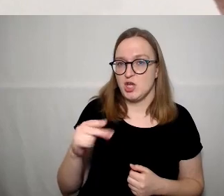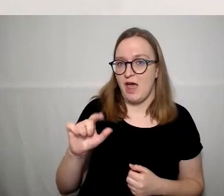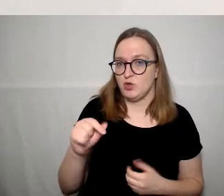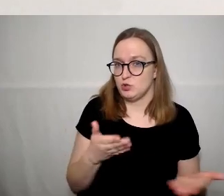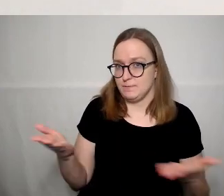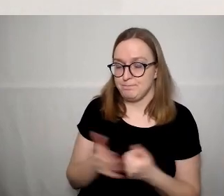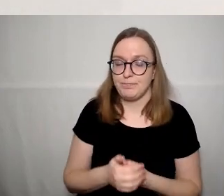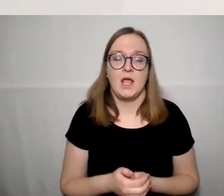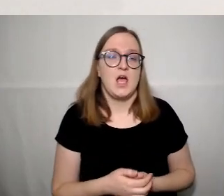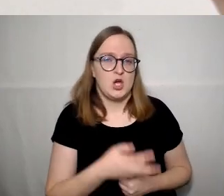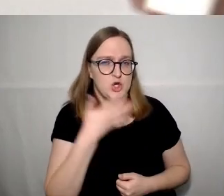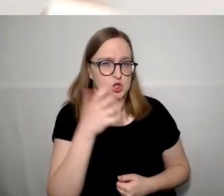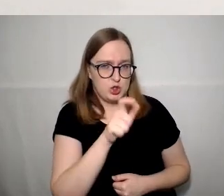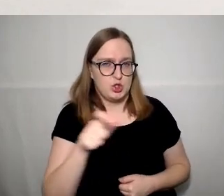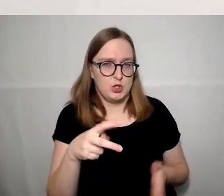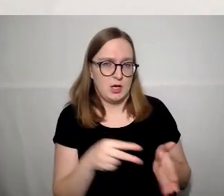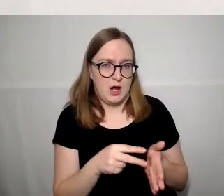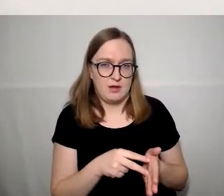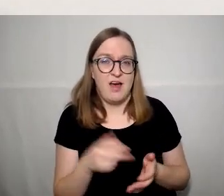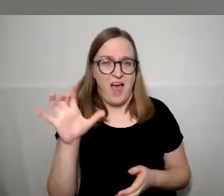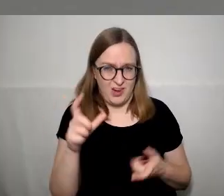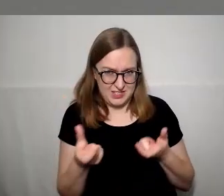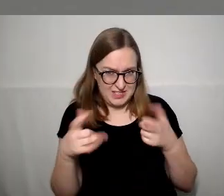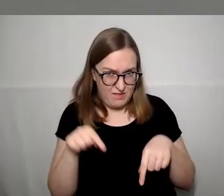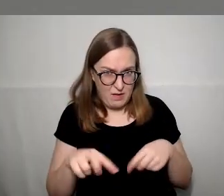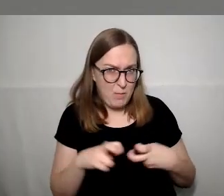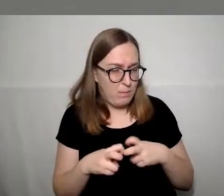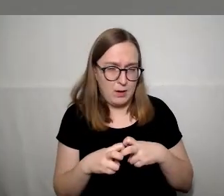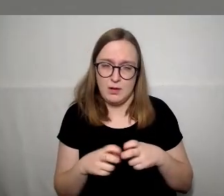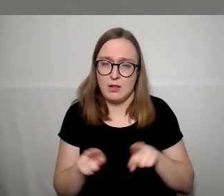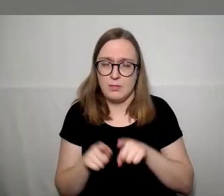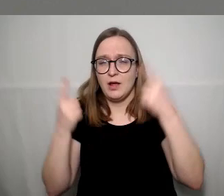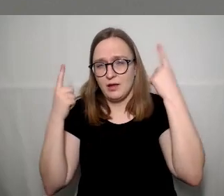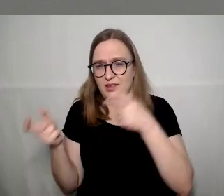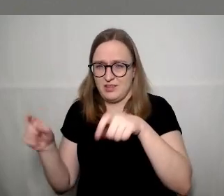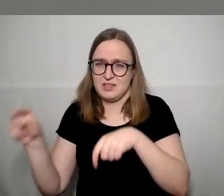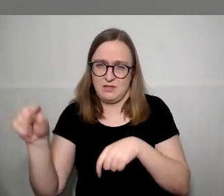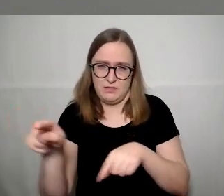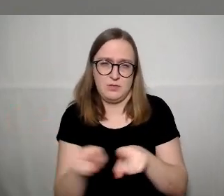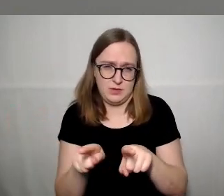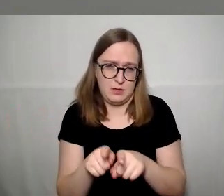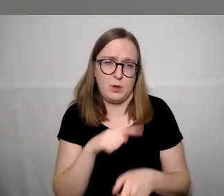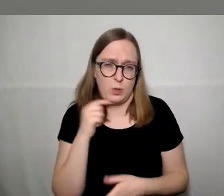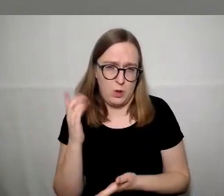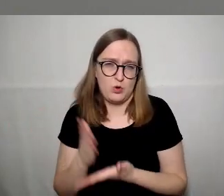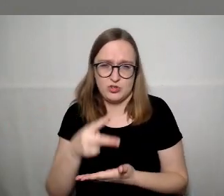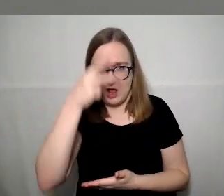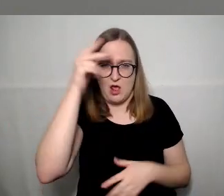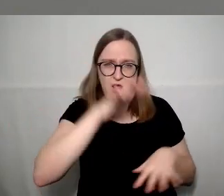šildymo kainos, tai turbūt ne vien Elektrėnų savivaldybės yra problema. Šita problema turbūt daugelė